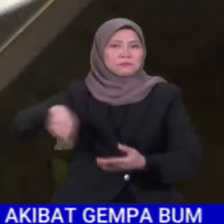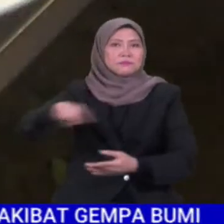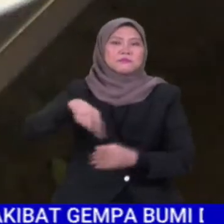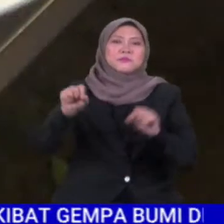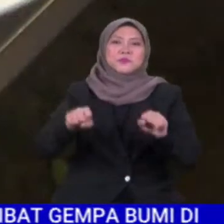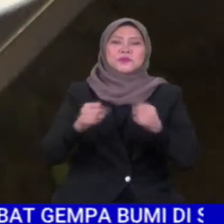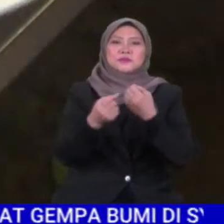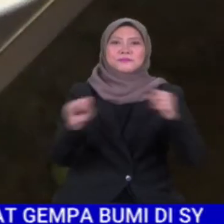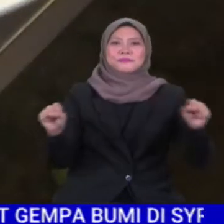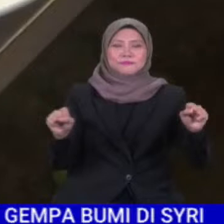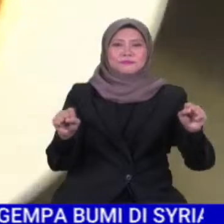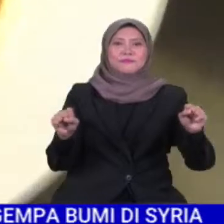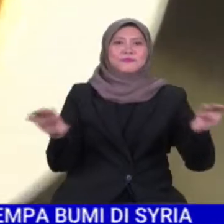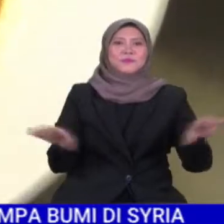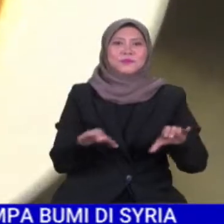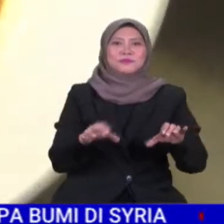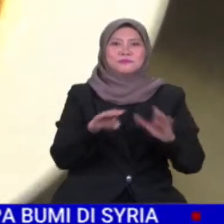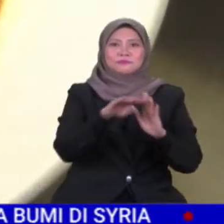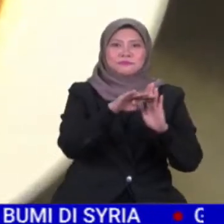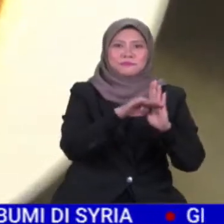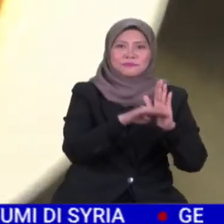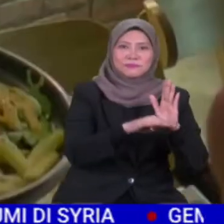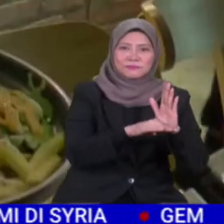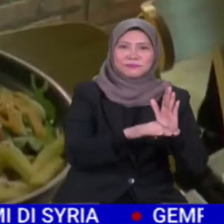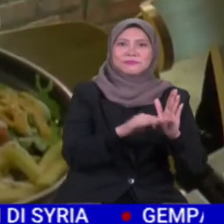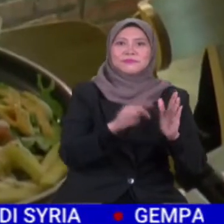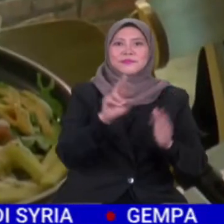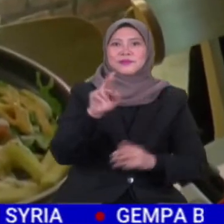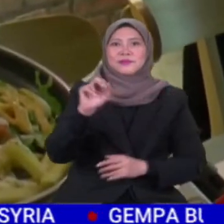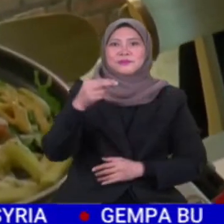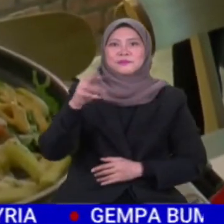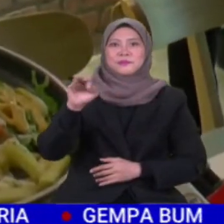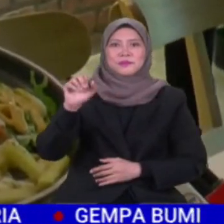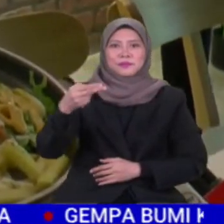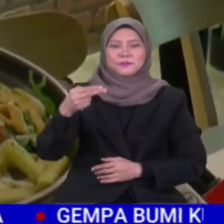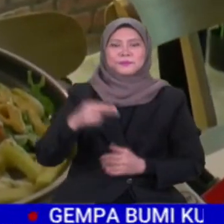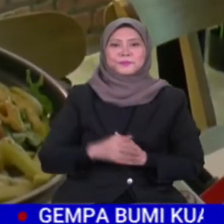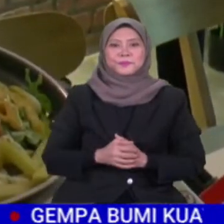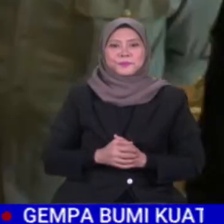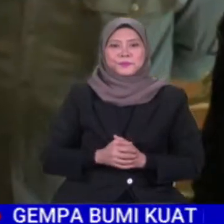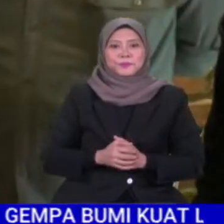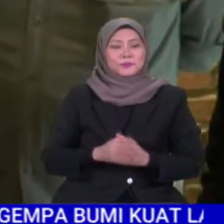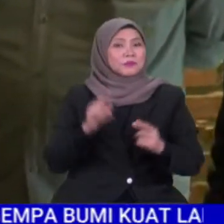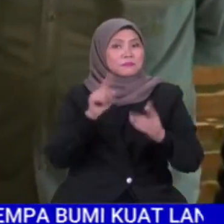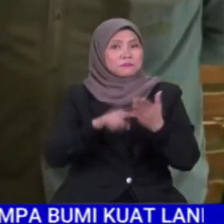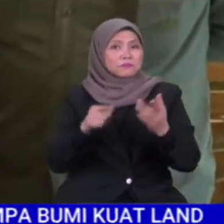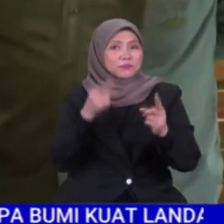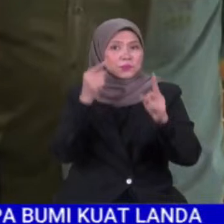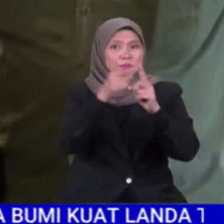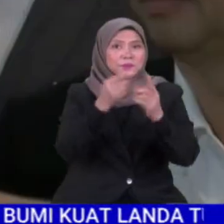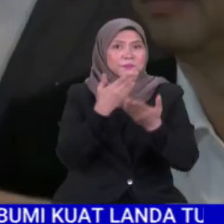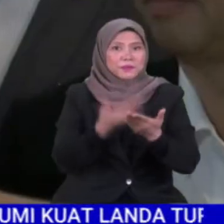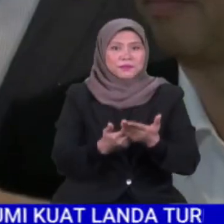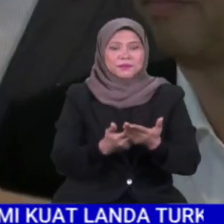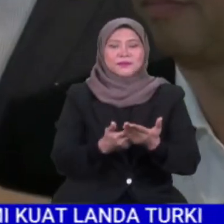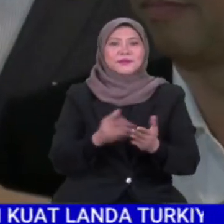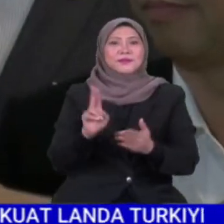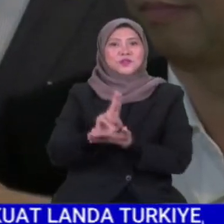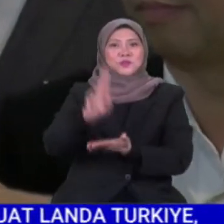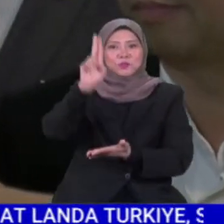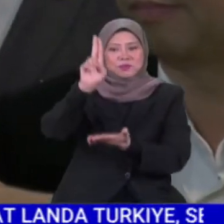untuk melaksanakan. Kita berharap perkara-perkara yang baik supaya IPTS juga